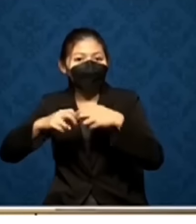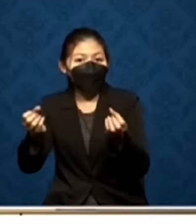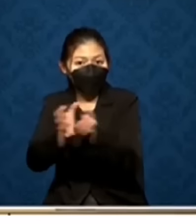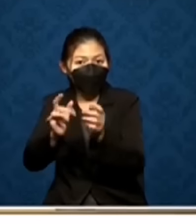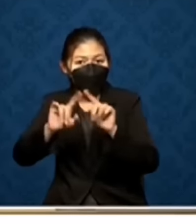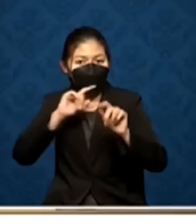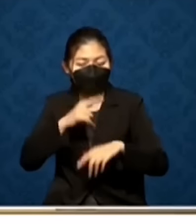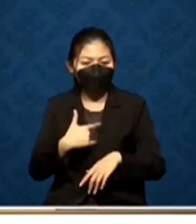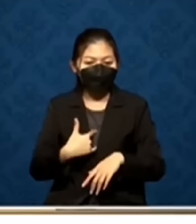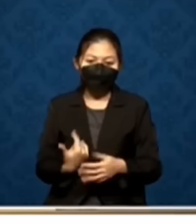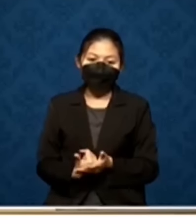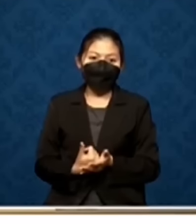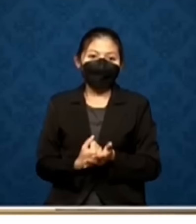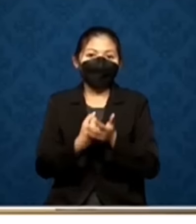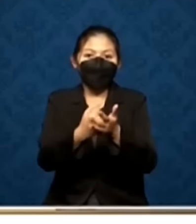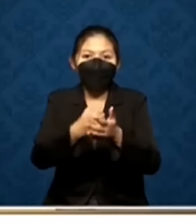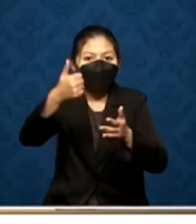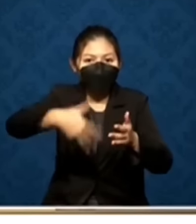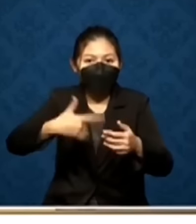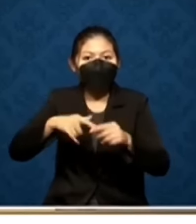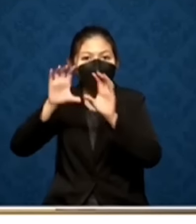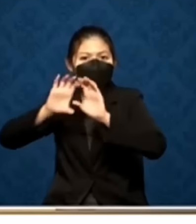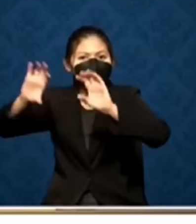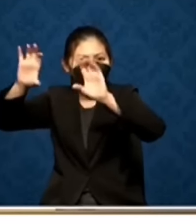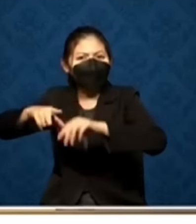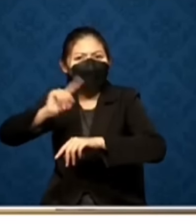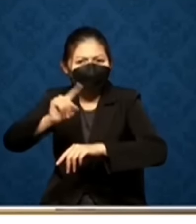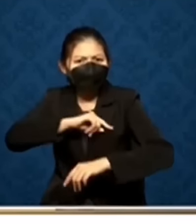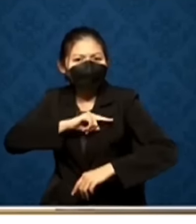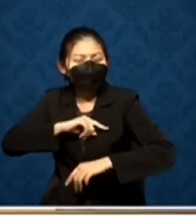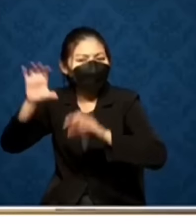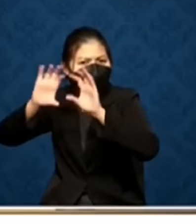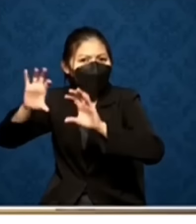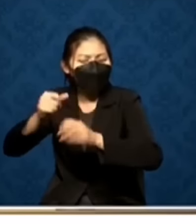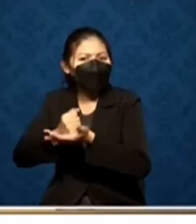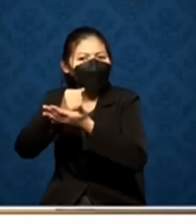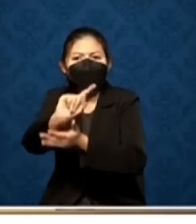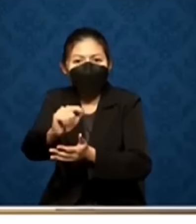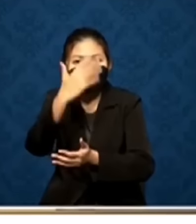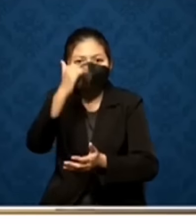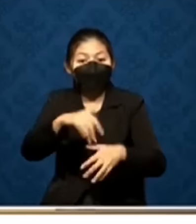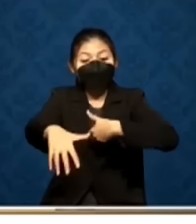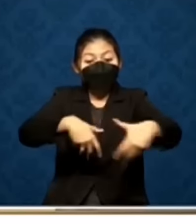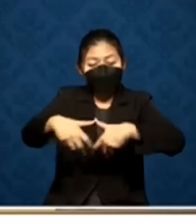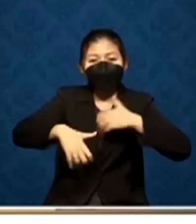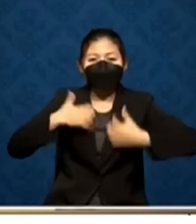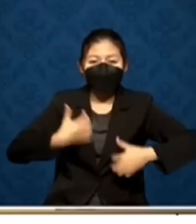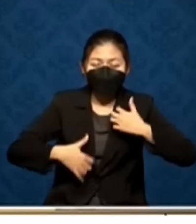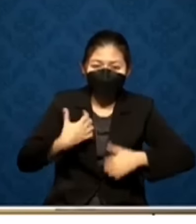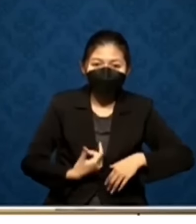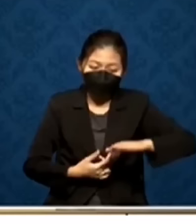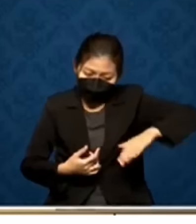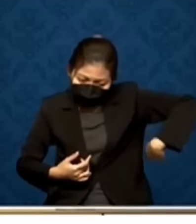ต่ไม่มีกำลังอย่างนี้จะเป็นรัฐบาลได้ยังไงความทุกข์ร้อนของประชาชนเนี่ยเอาไว้ทีหลังผ